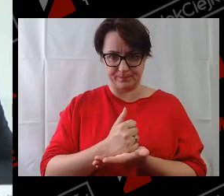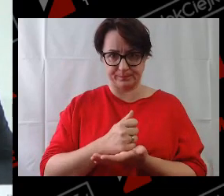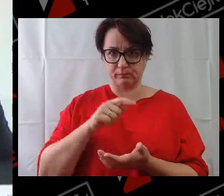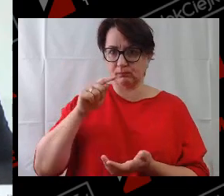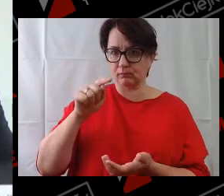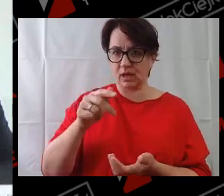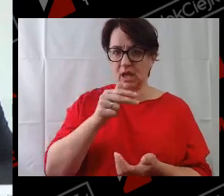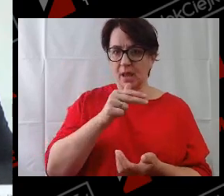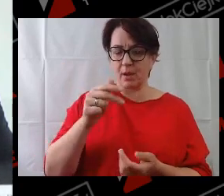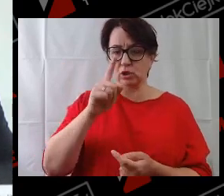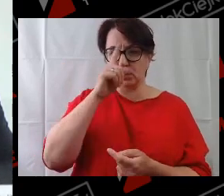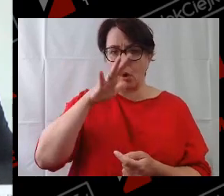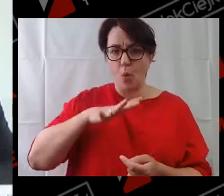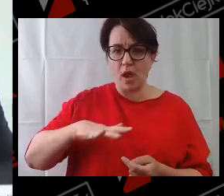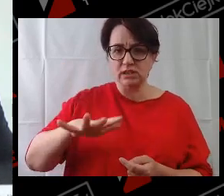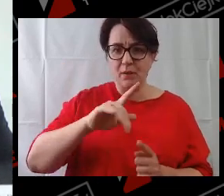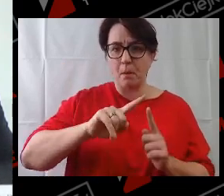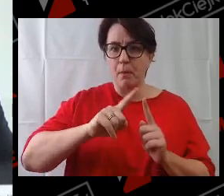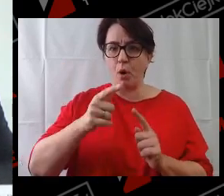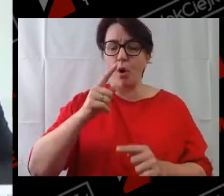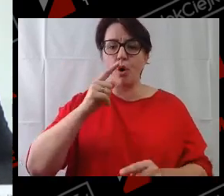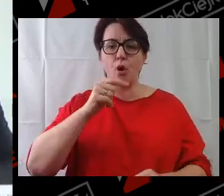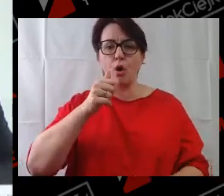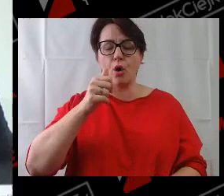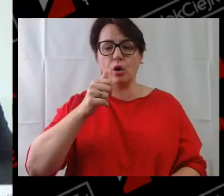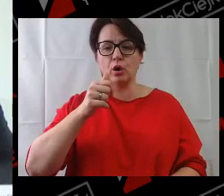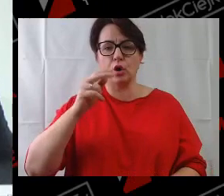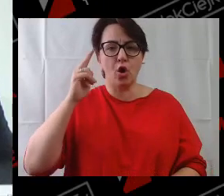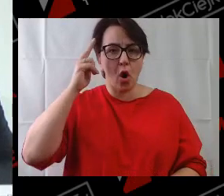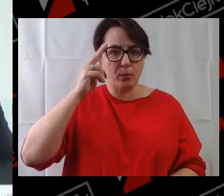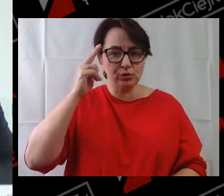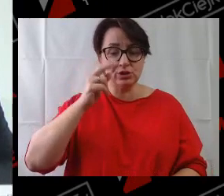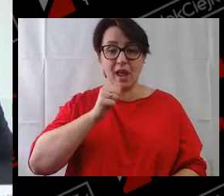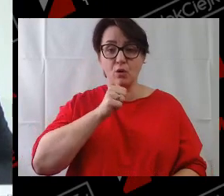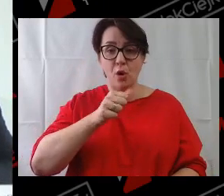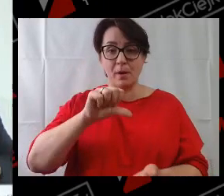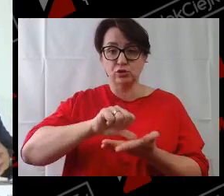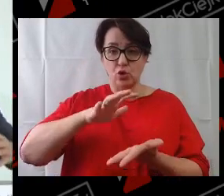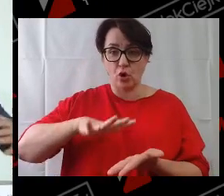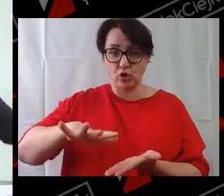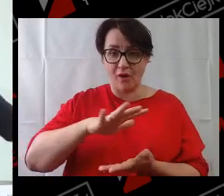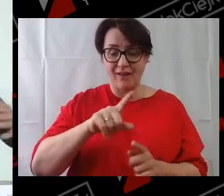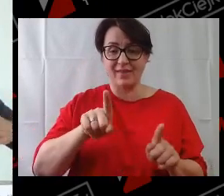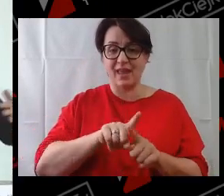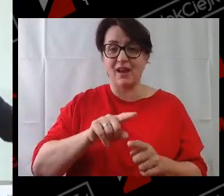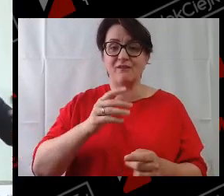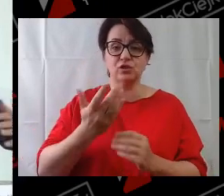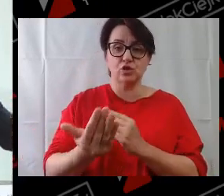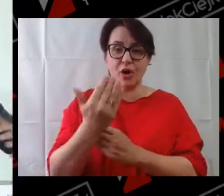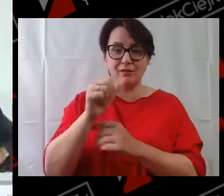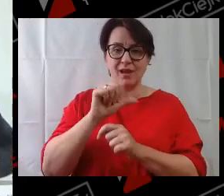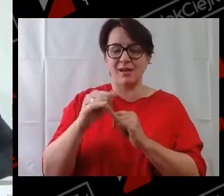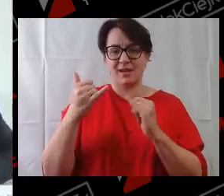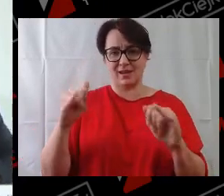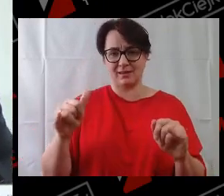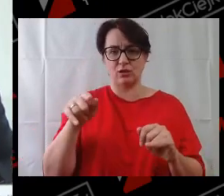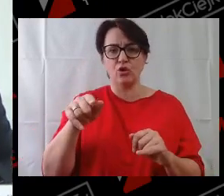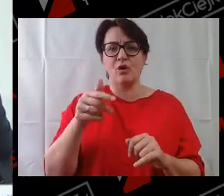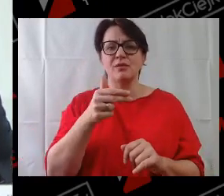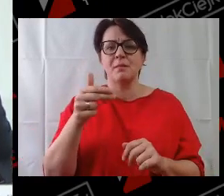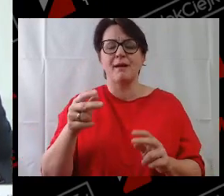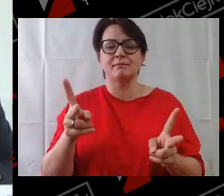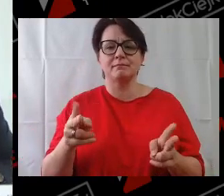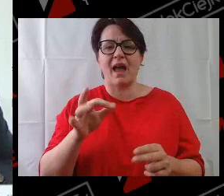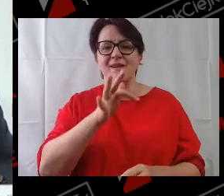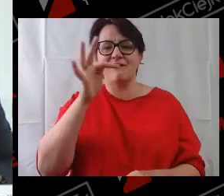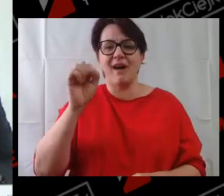której społeczeństwa postkomunistycznej Europie Środkowej i wschodniej są inne jest to kwestia fazy tylko ale